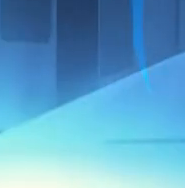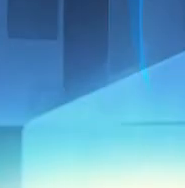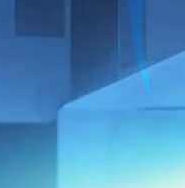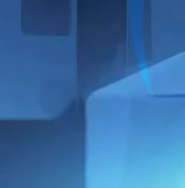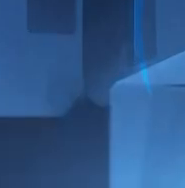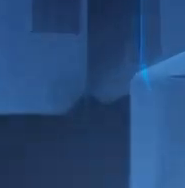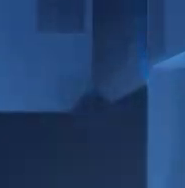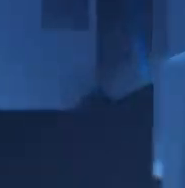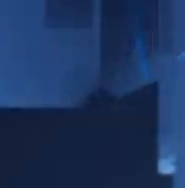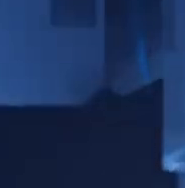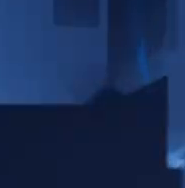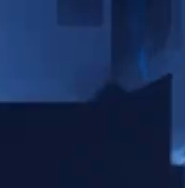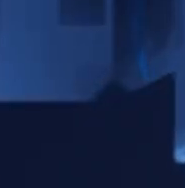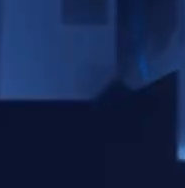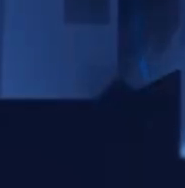Мирешко, телеканал ЖТСУ.